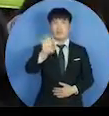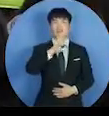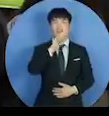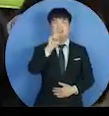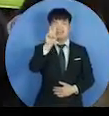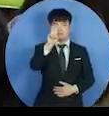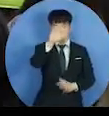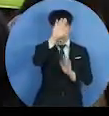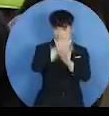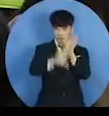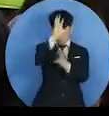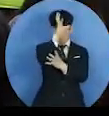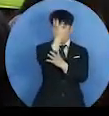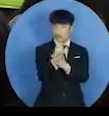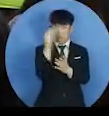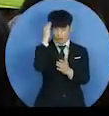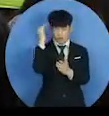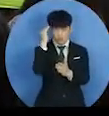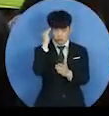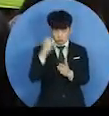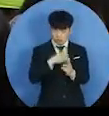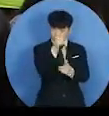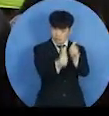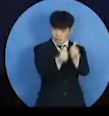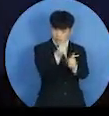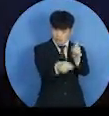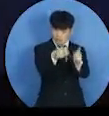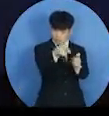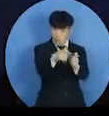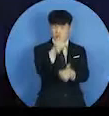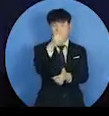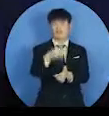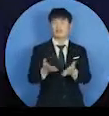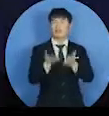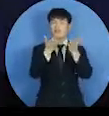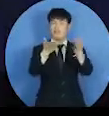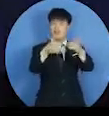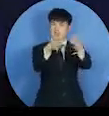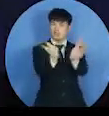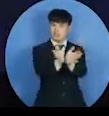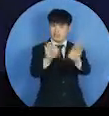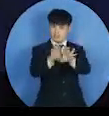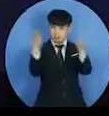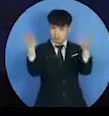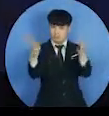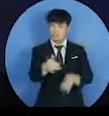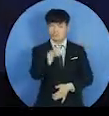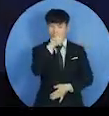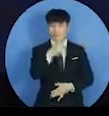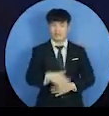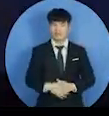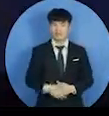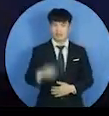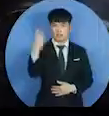피파 20세 이하 월드컵 코리아 2017 자원봉사자 발대식이 천안시청에서 개최됐습니다.